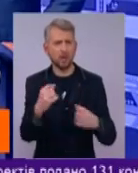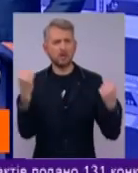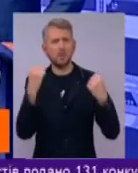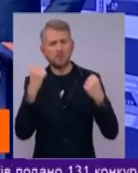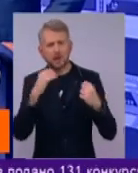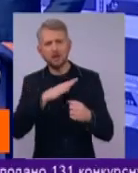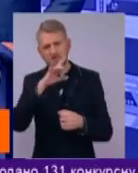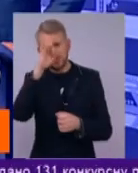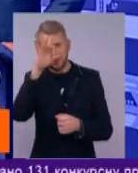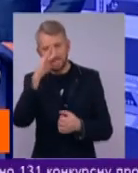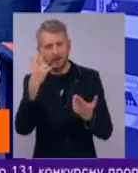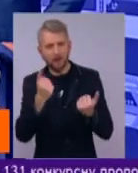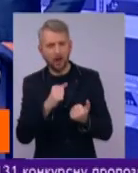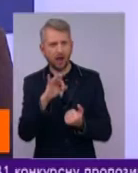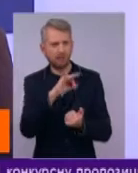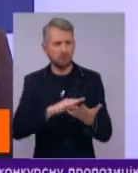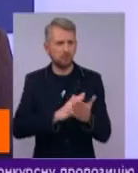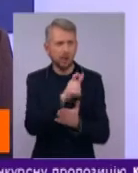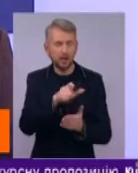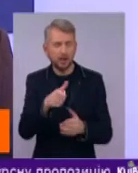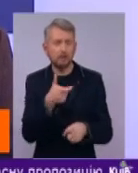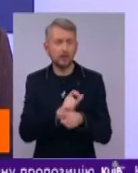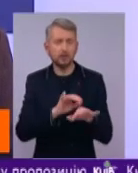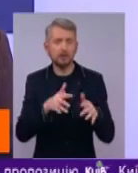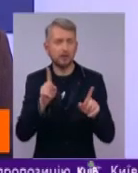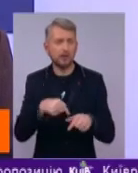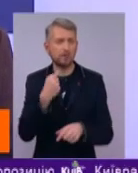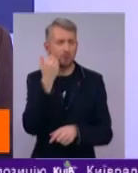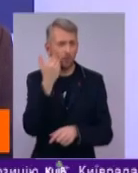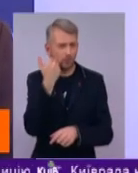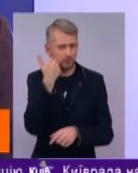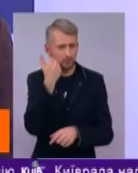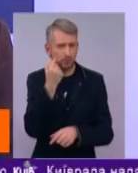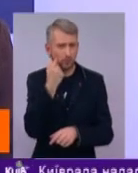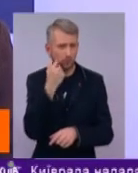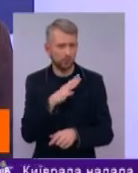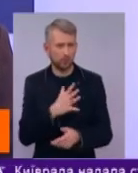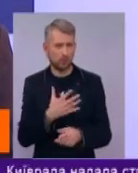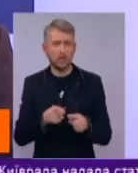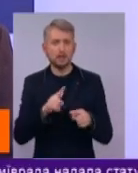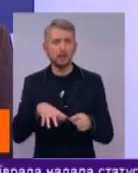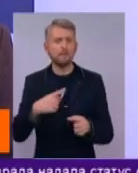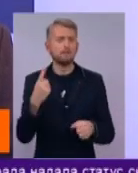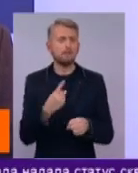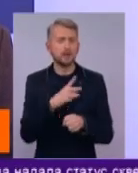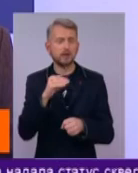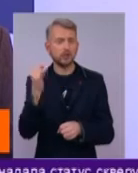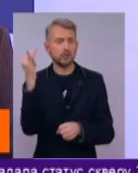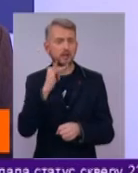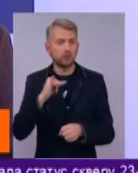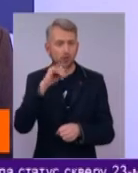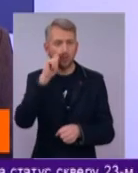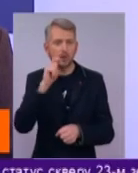прославляли, а за політиків в більшості випадків навіть соромно було. Це вперше за всю історію Україна на